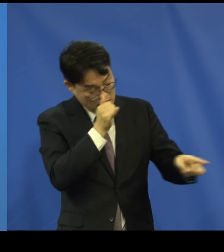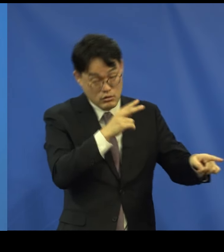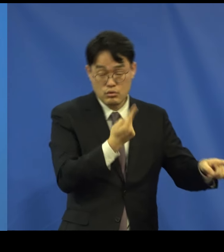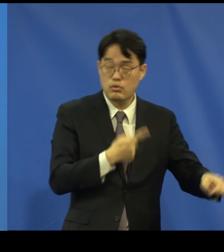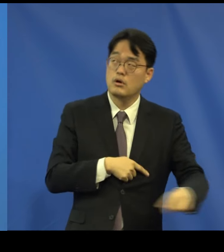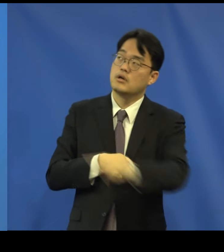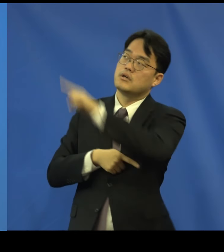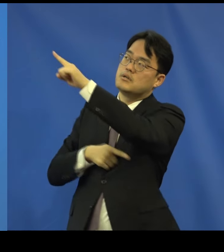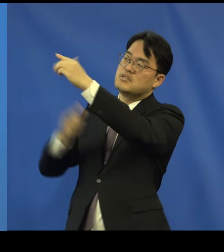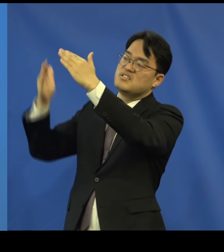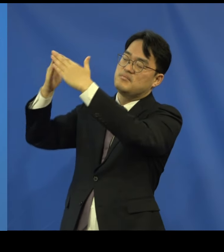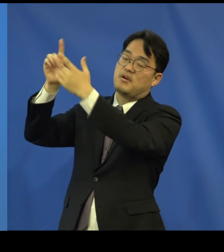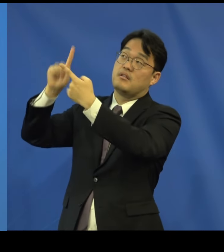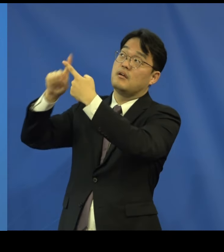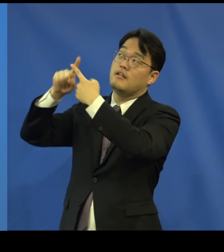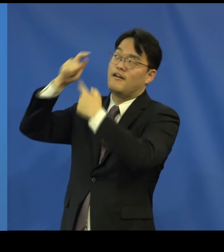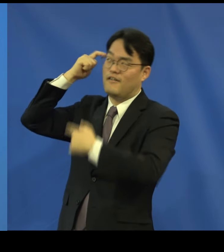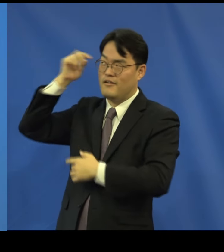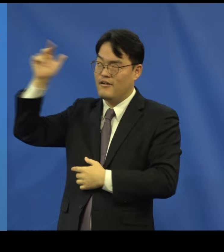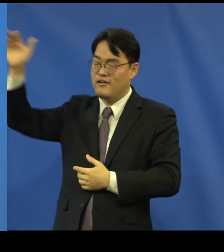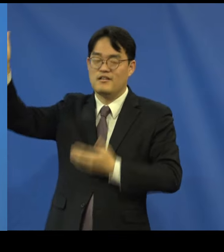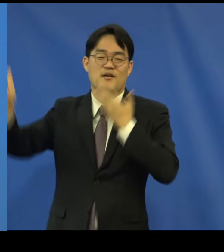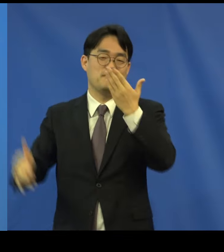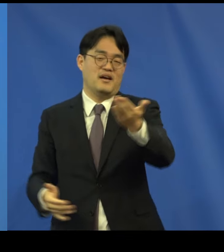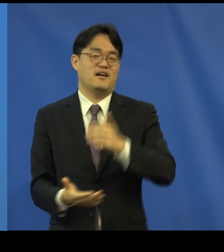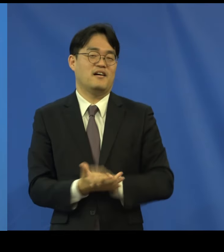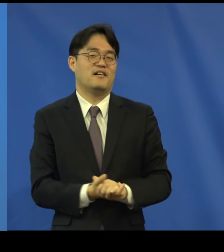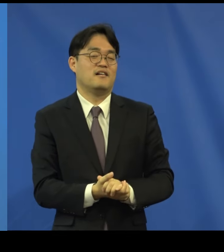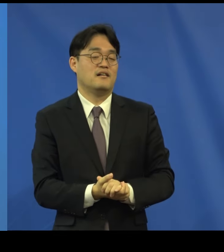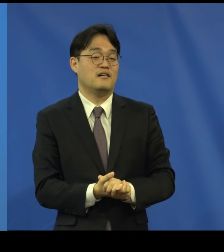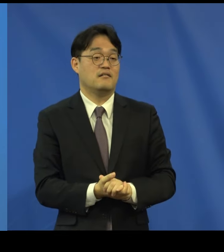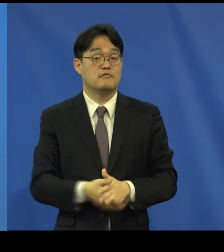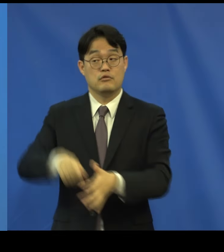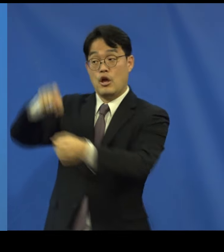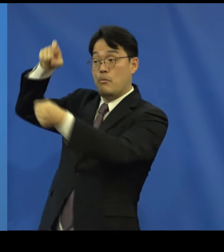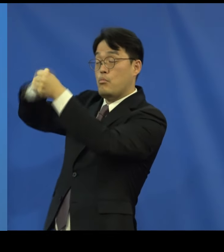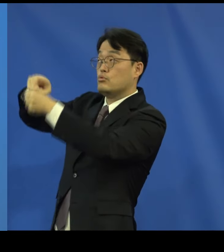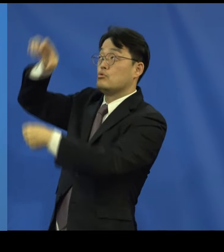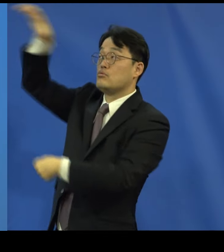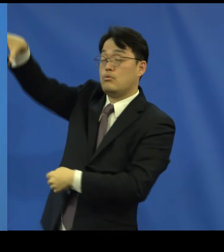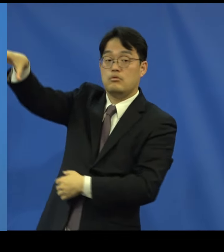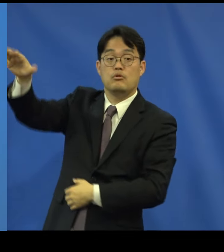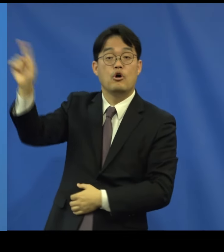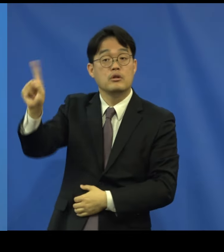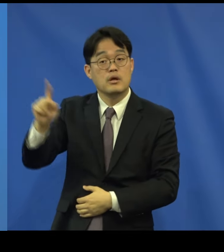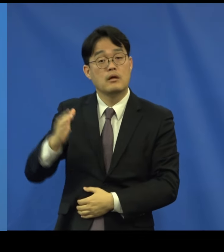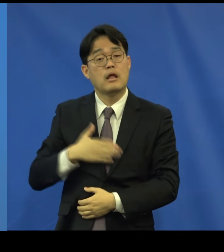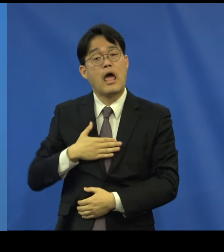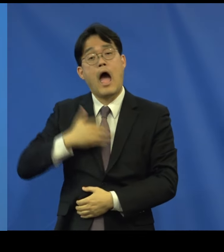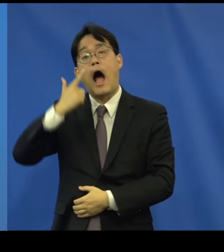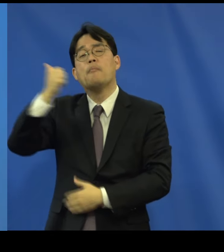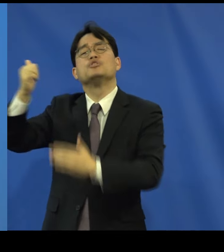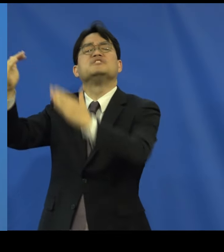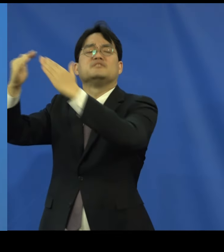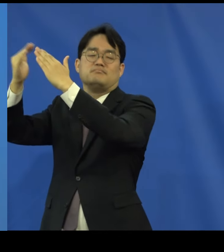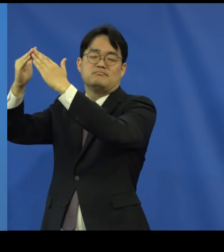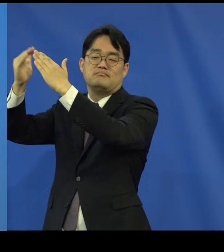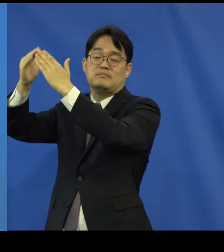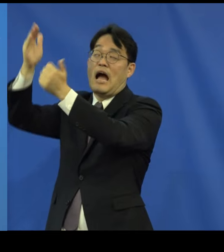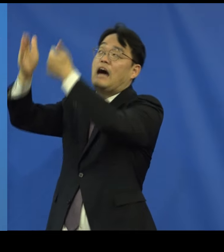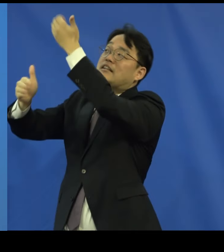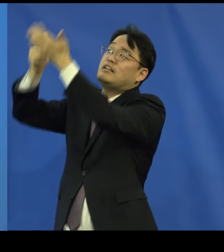우리가 바라볼 목적지는 이미 정해져 있습니다. 내 아버지 집. 탕자는 그가 꿈꾼 세상을 향해 돌아다녔어. 그러나 결국은 아버지